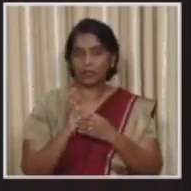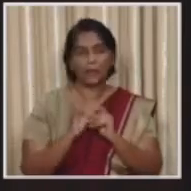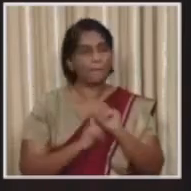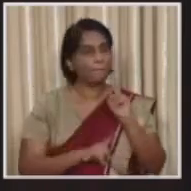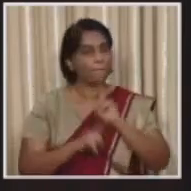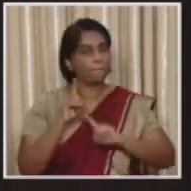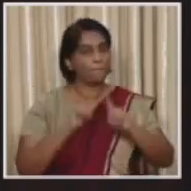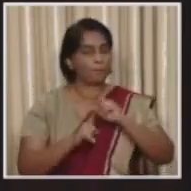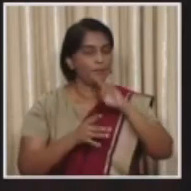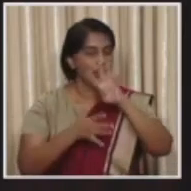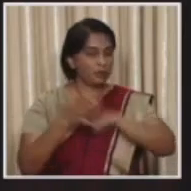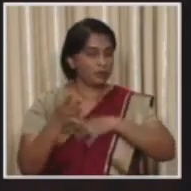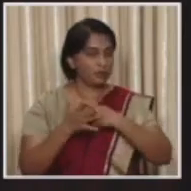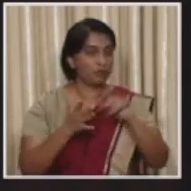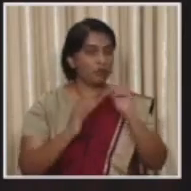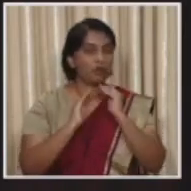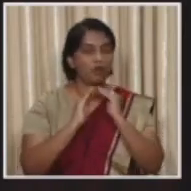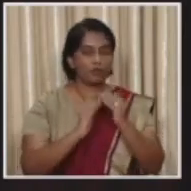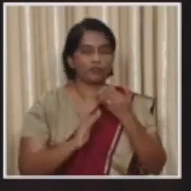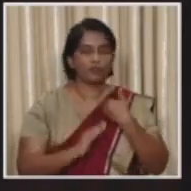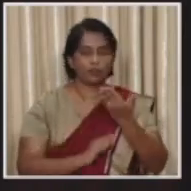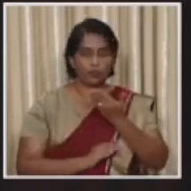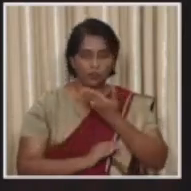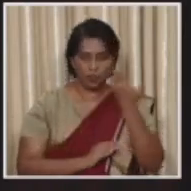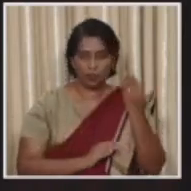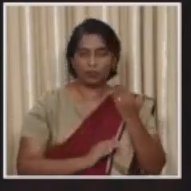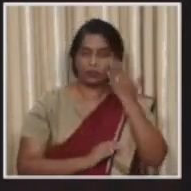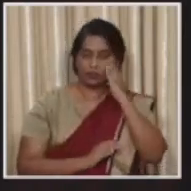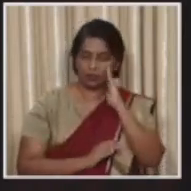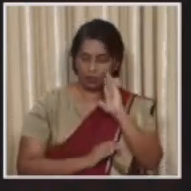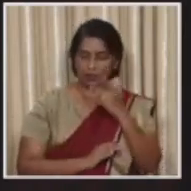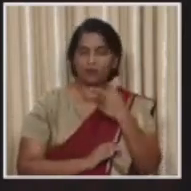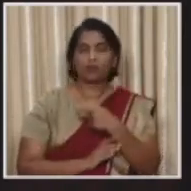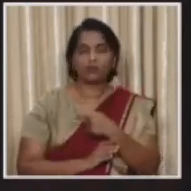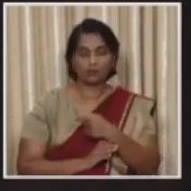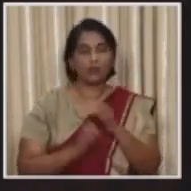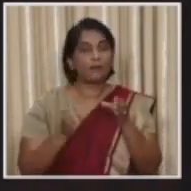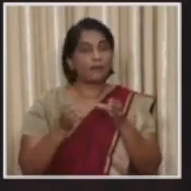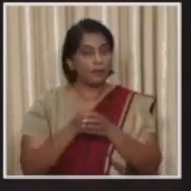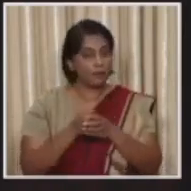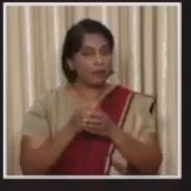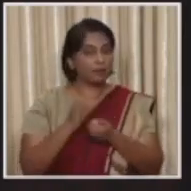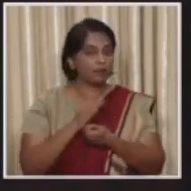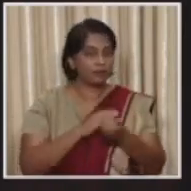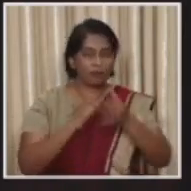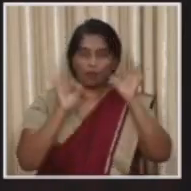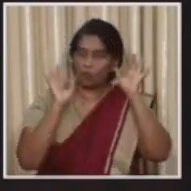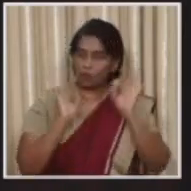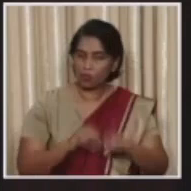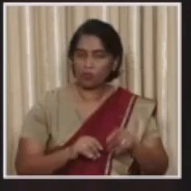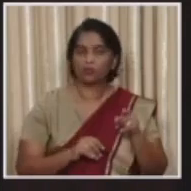පාර්ලිමේන්තු අයවැය කාර්යාලයට පුළුවන්කම තියෙනවා. ස්වාධීන පක්ෂාග්‍රාහි නොවන